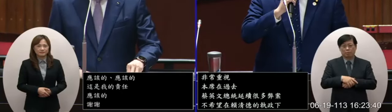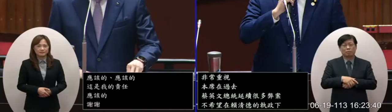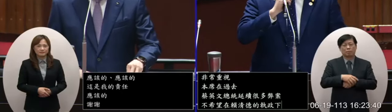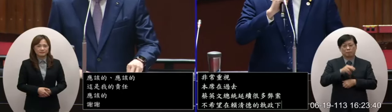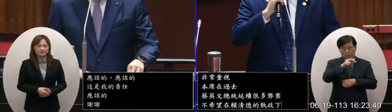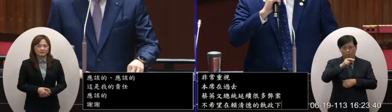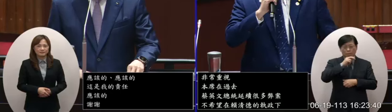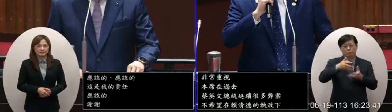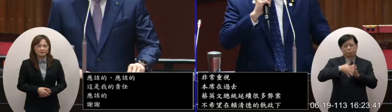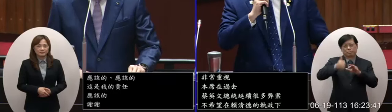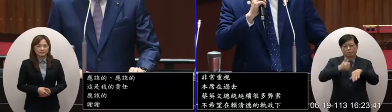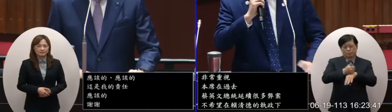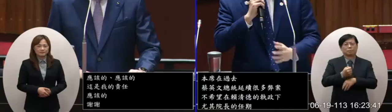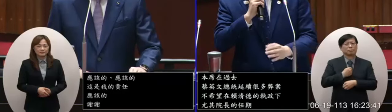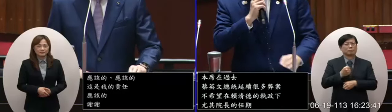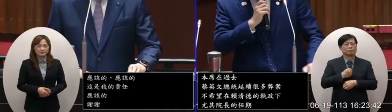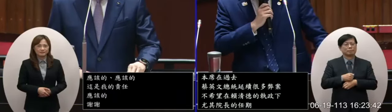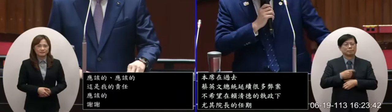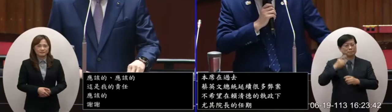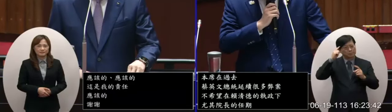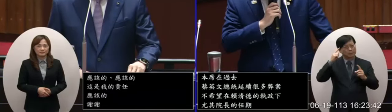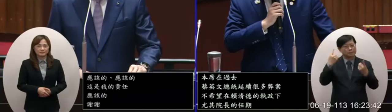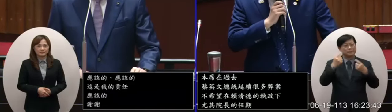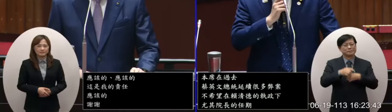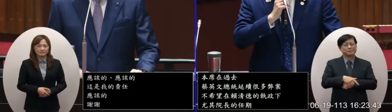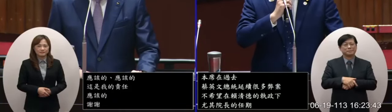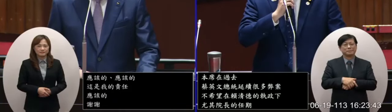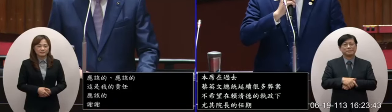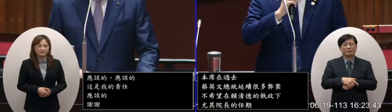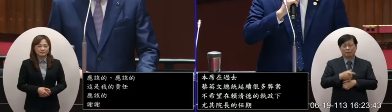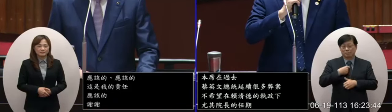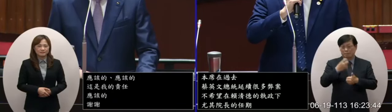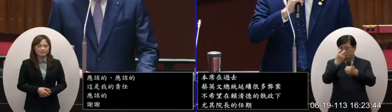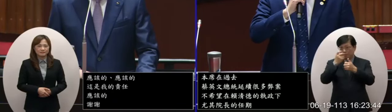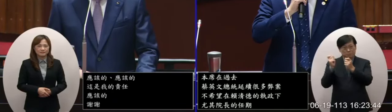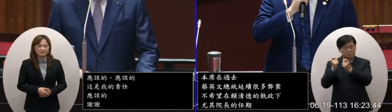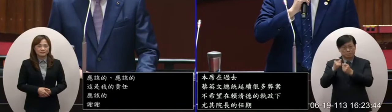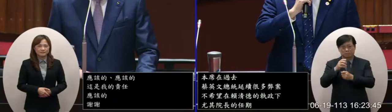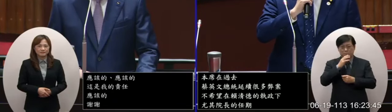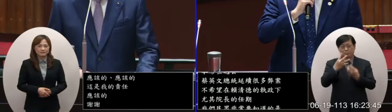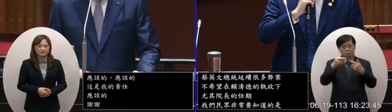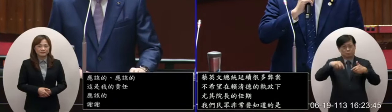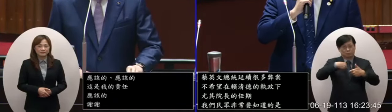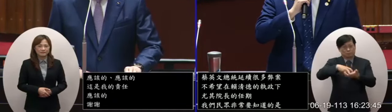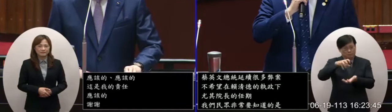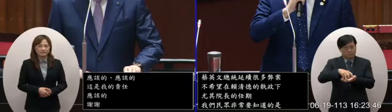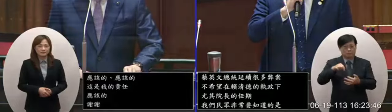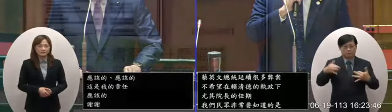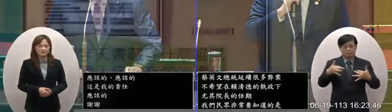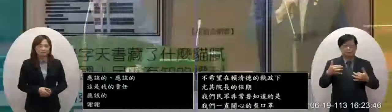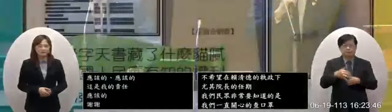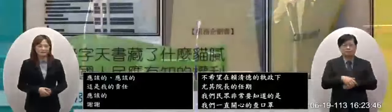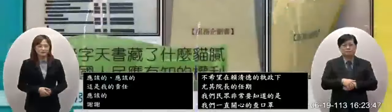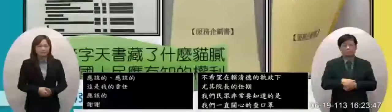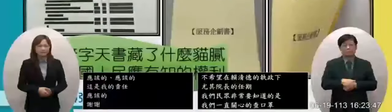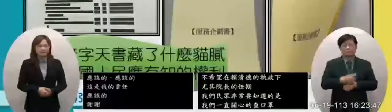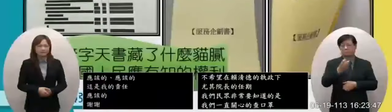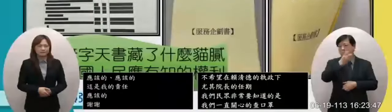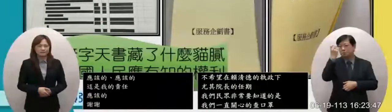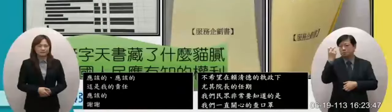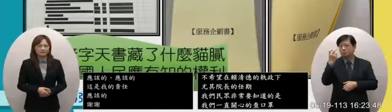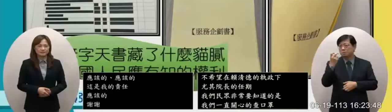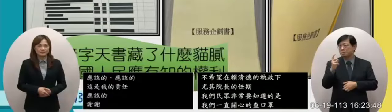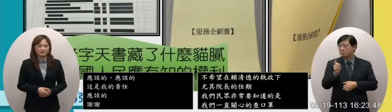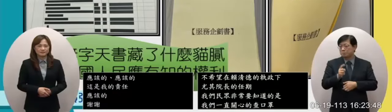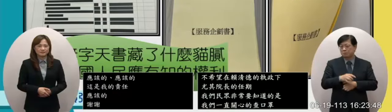部长已经上了，他应该知道我要问什么，我有默契哦，所以我们要查的连最近在查数位身份证的时候，我们都会发现